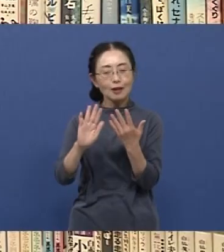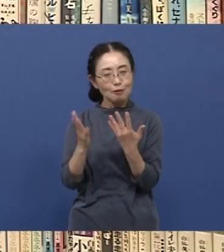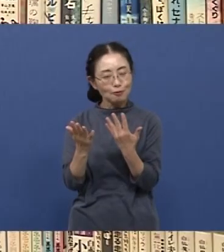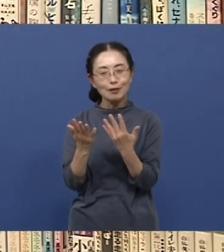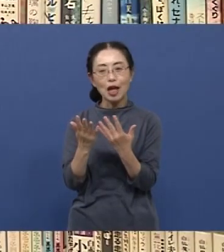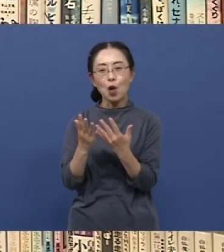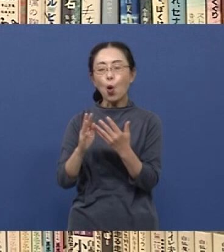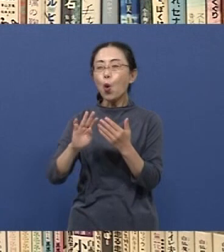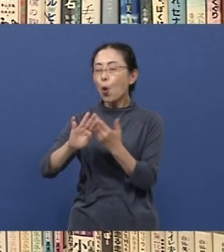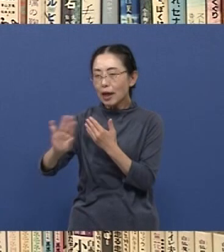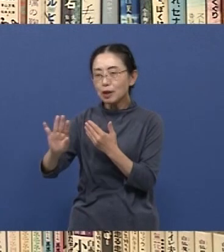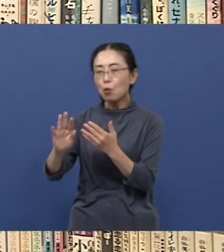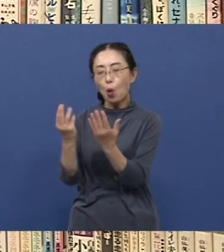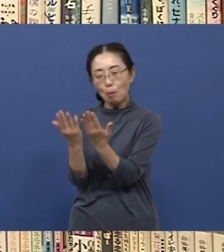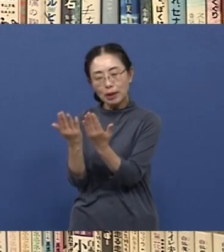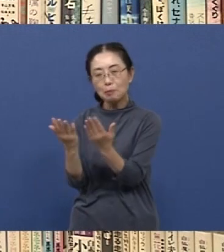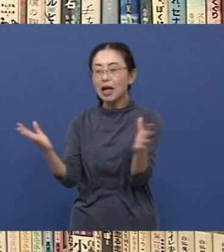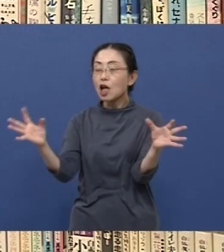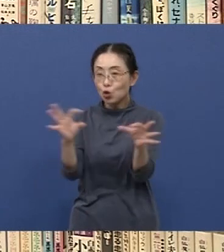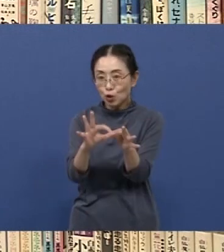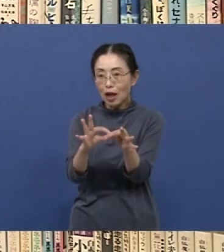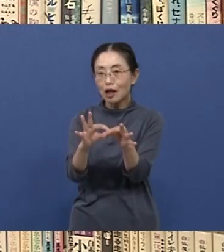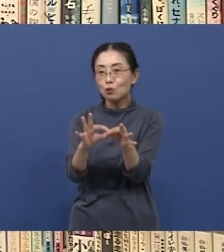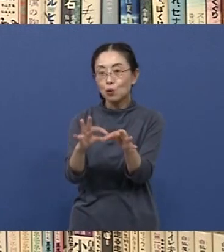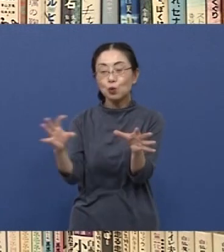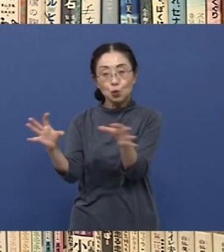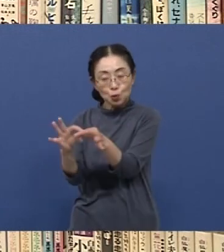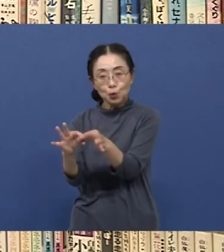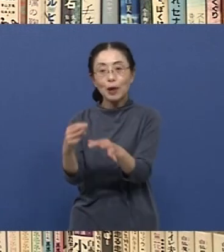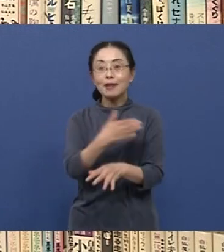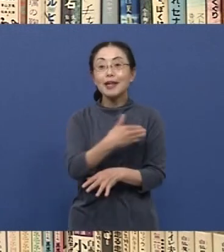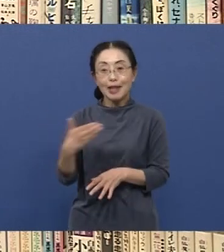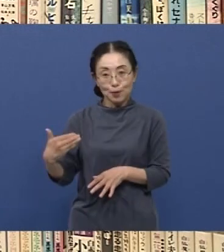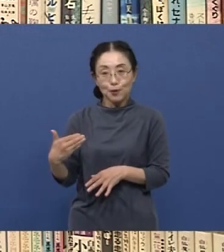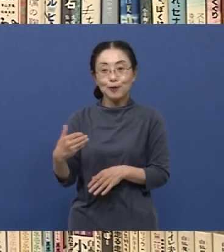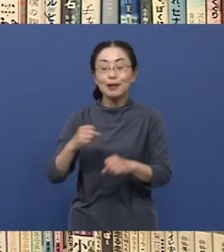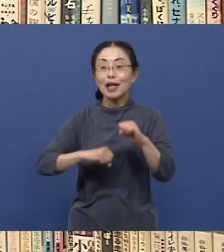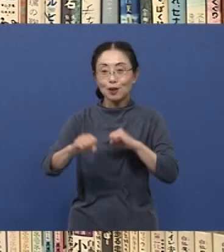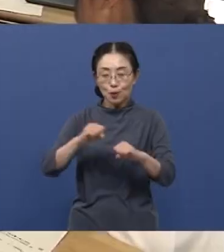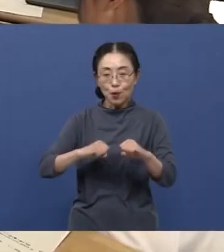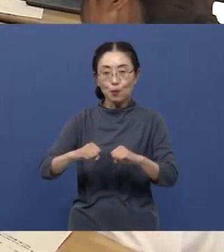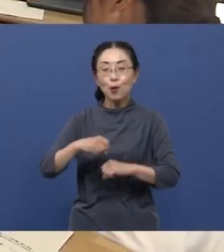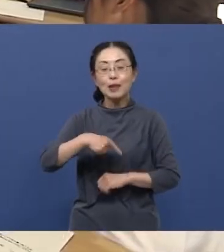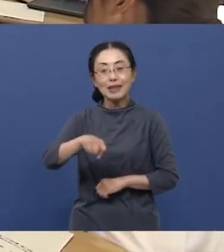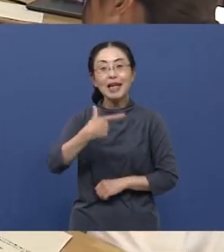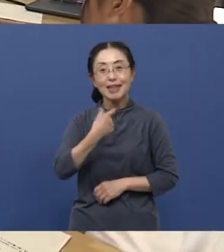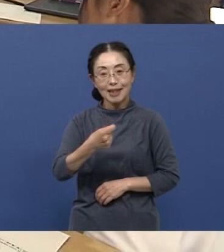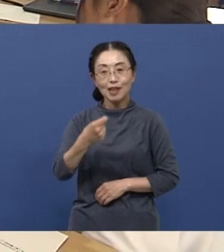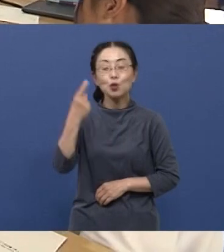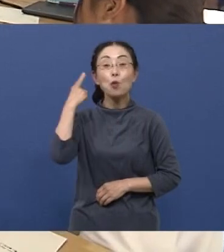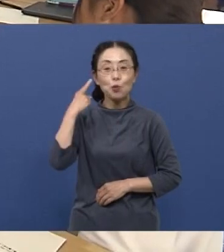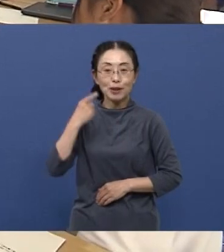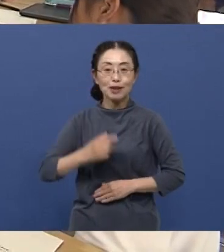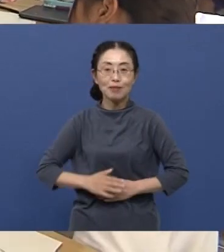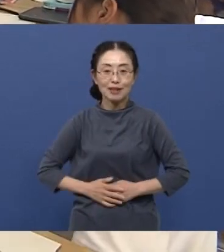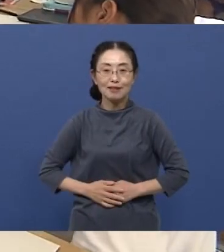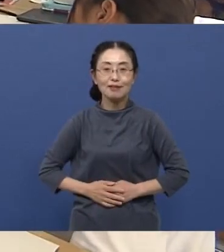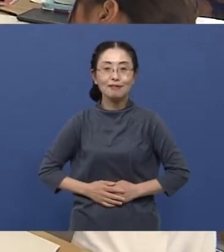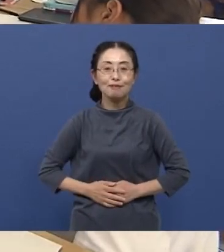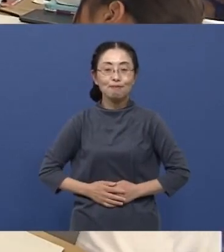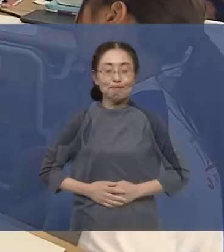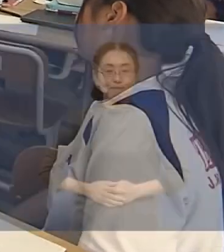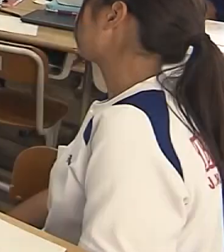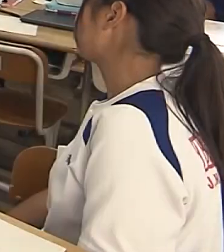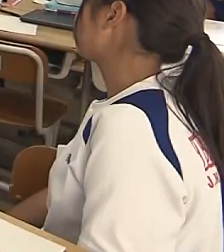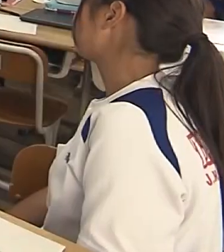の学びがつながるようなところでこういった活動をしていきたいなと思っています。